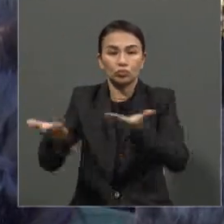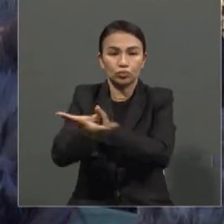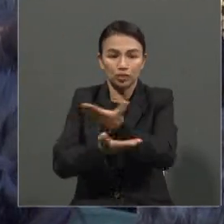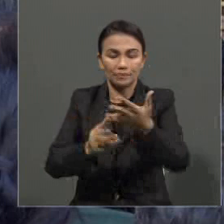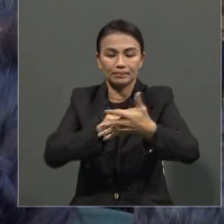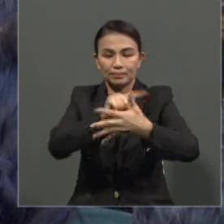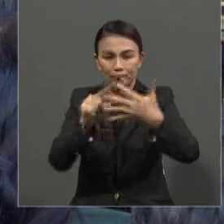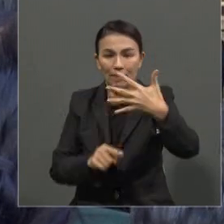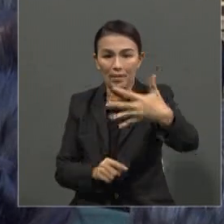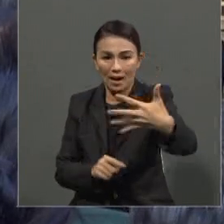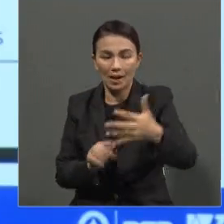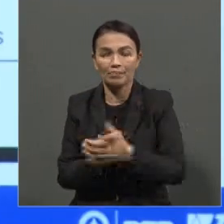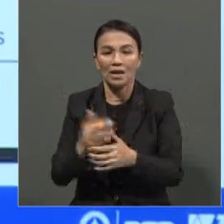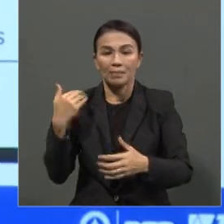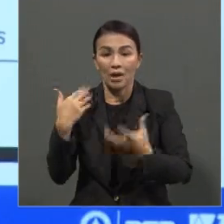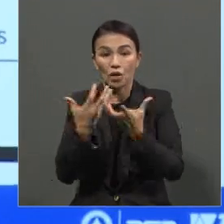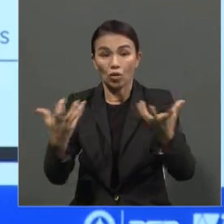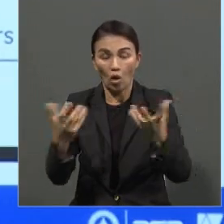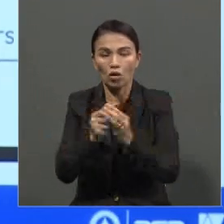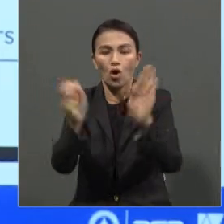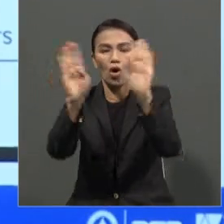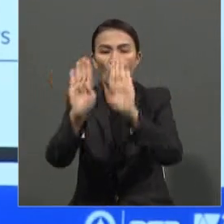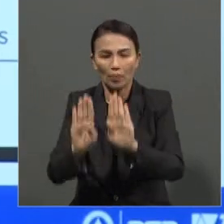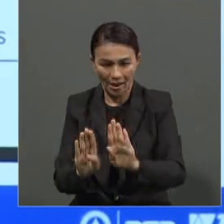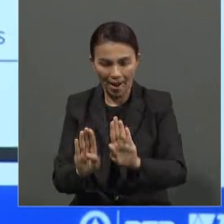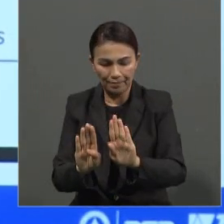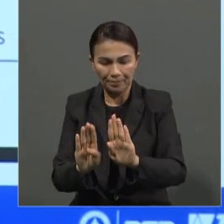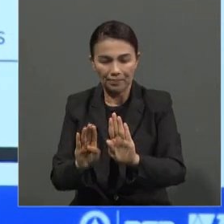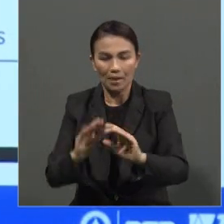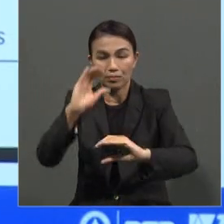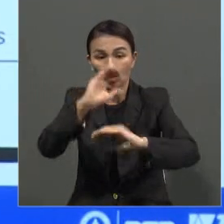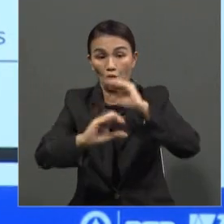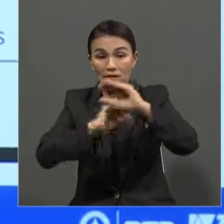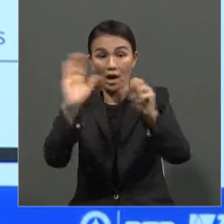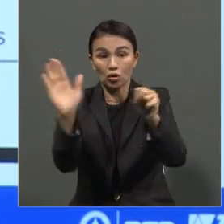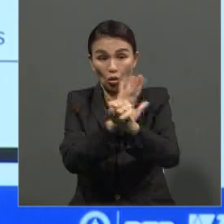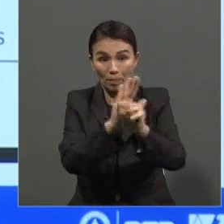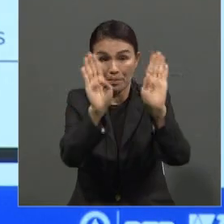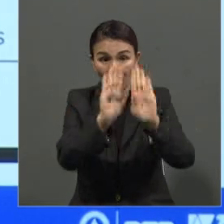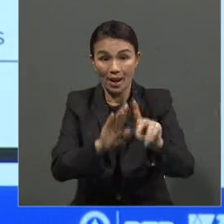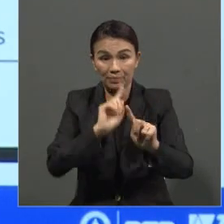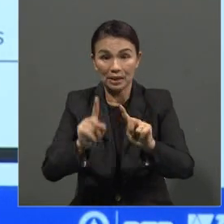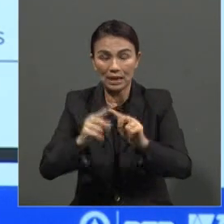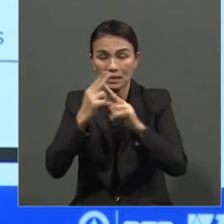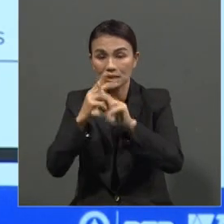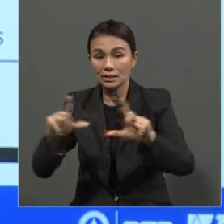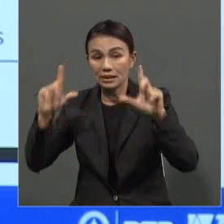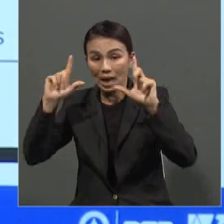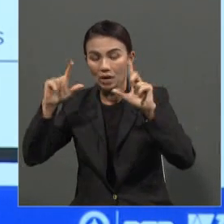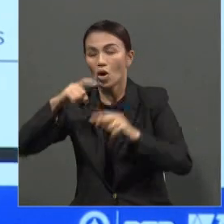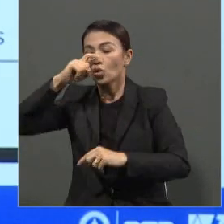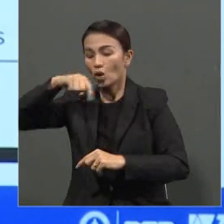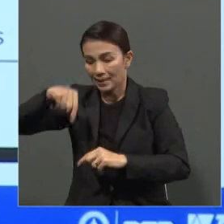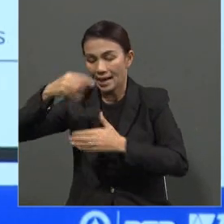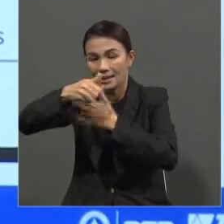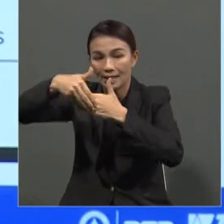นอกจากนี้ยมีการจัแดงนวักรรเพื่อการออกแบบและการก่อสร้างแบบครบวงจรจากผู้ประกบการแรนดชัดนำทั้งไทยและตางประเท